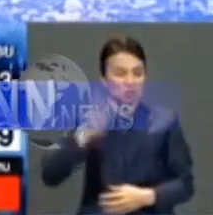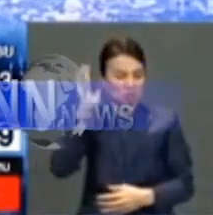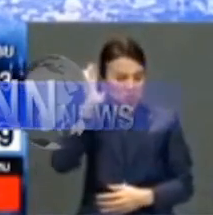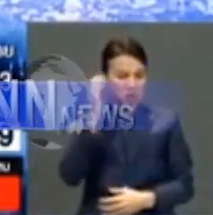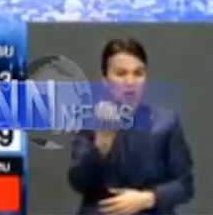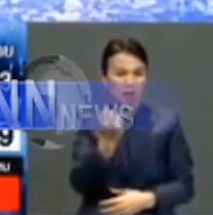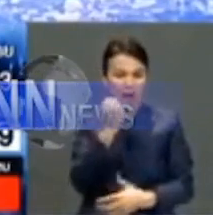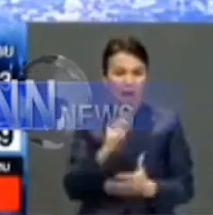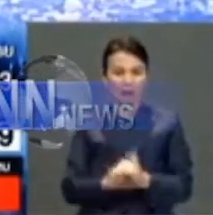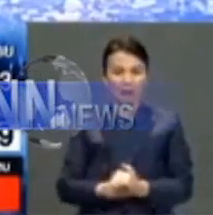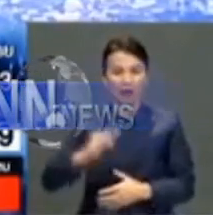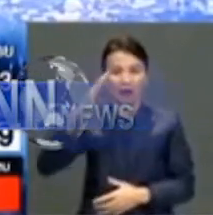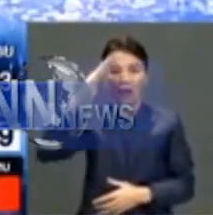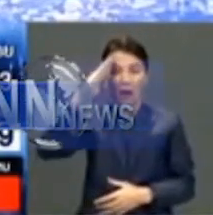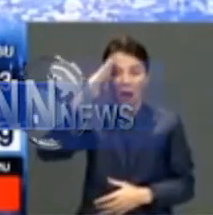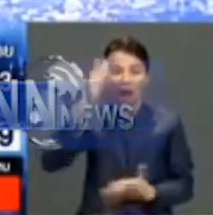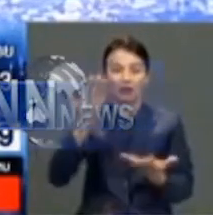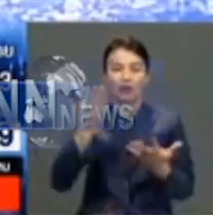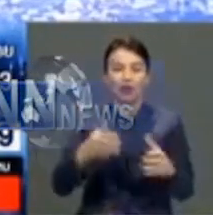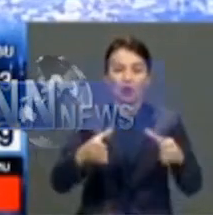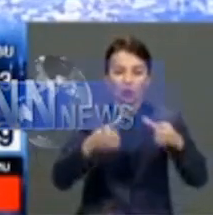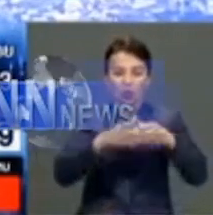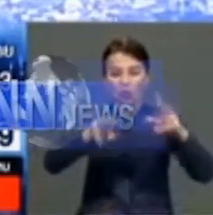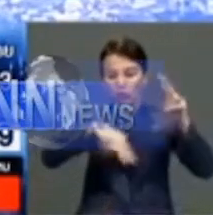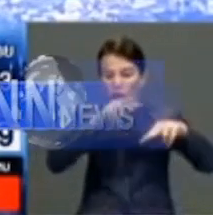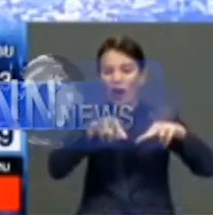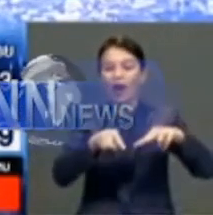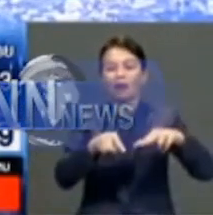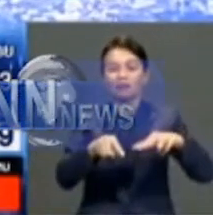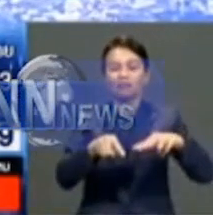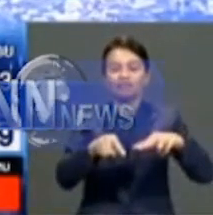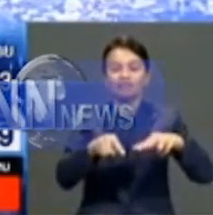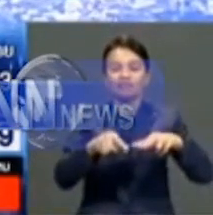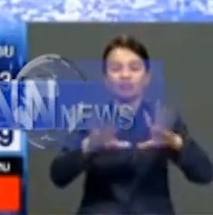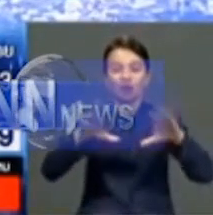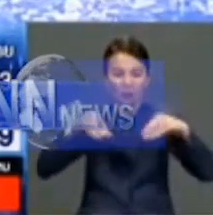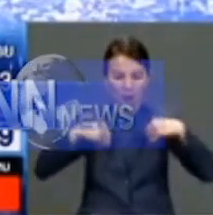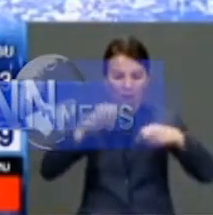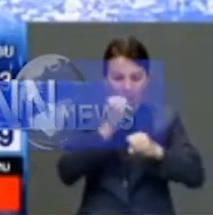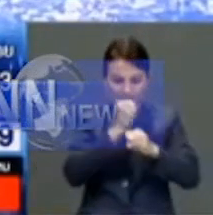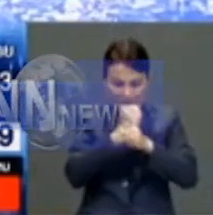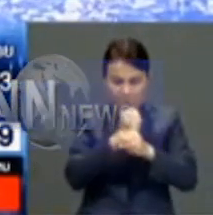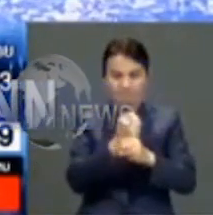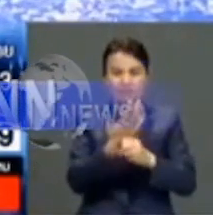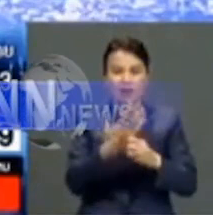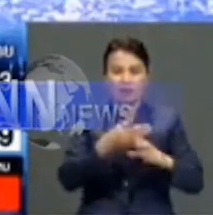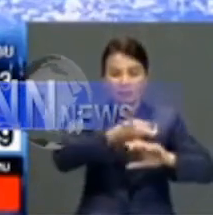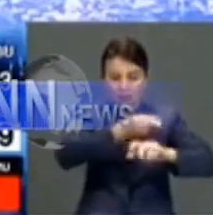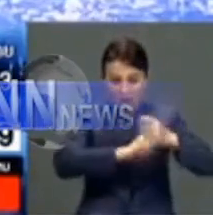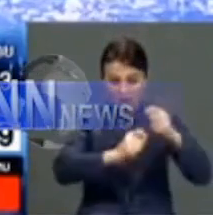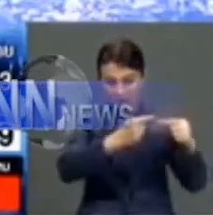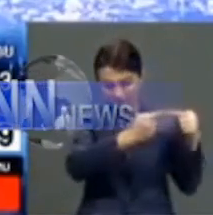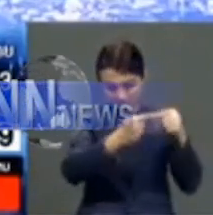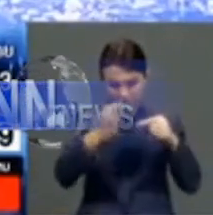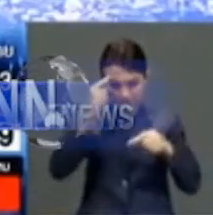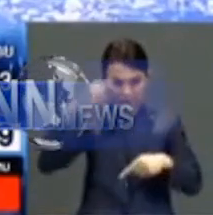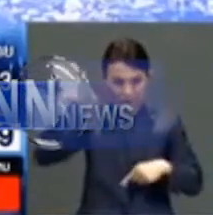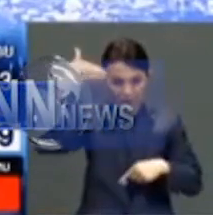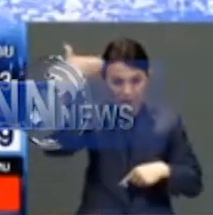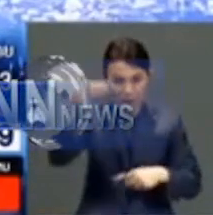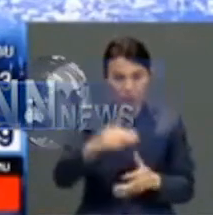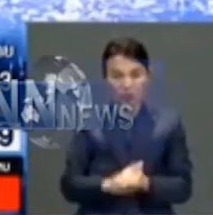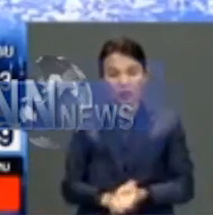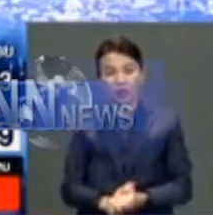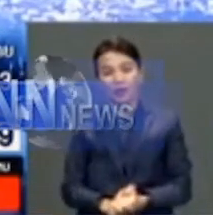กิจกรรมที่กลับมาเปิดการผ่อนปรนในระยะที่4นะคะโดยบอกว่าจะเป็นกลุ่มสีแดงค่ะหรือกลุ่มกิจการหรือกิจกรรม